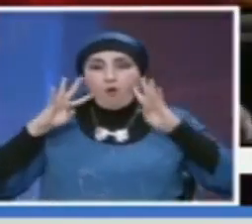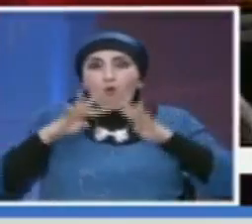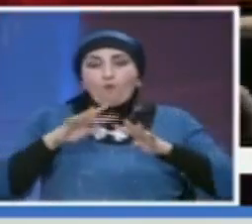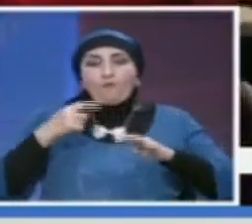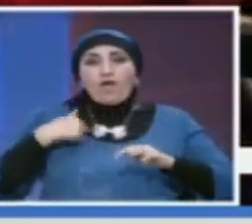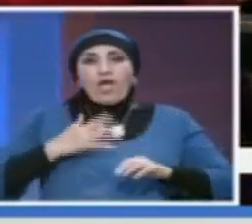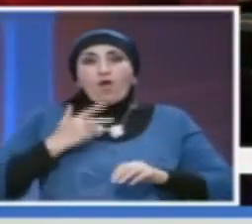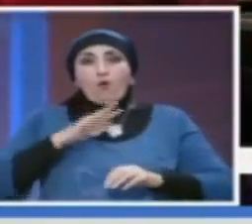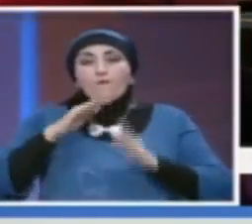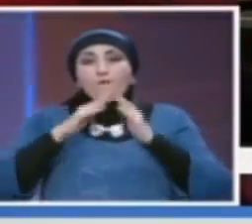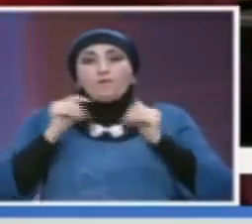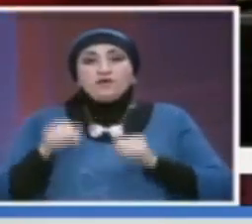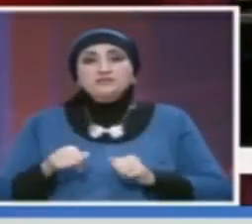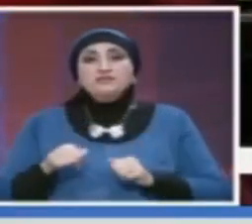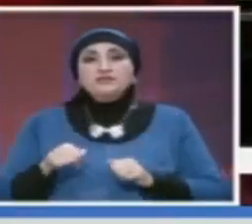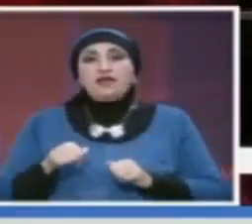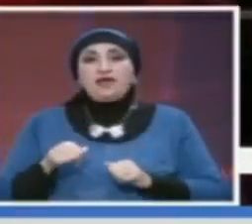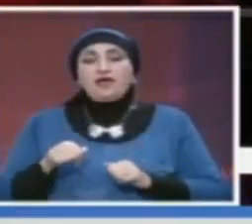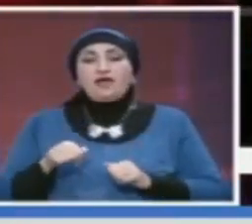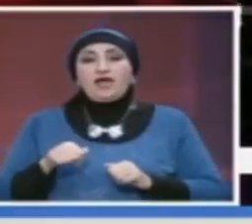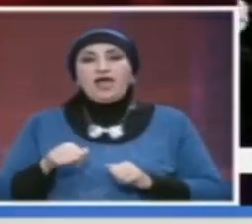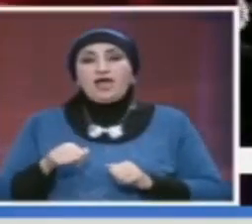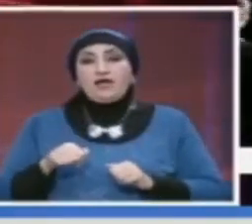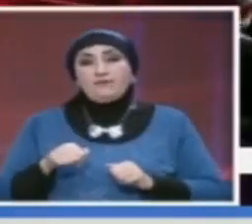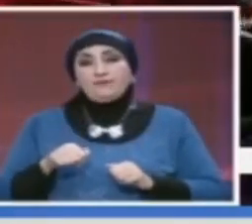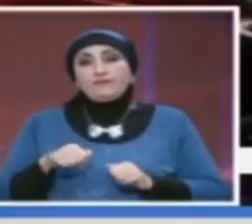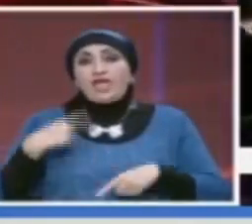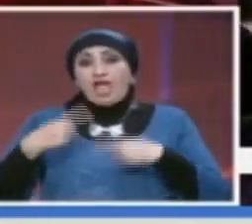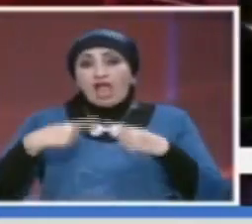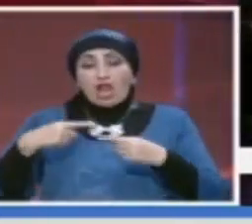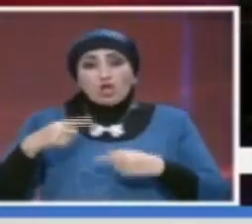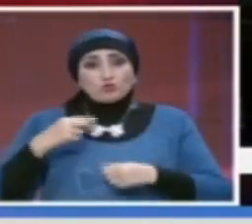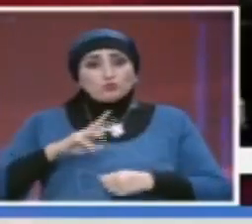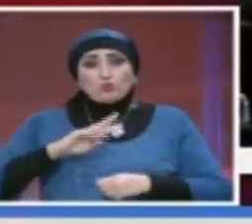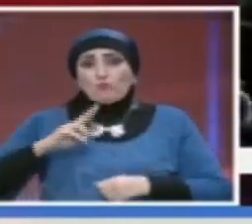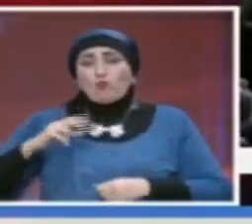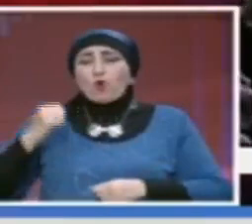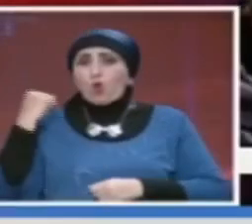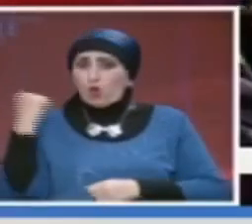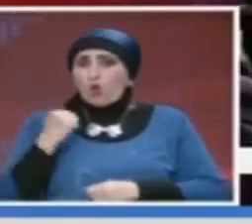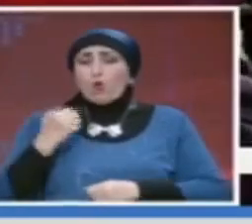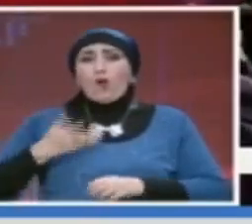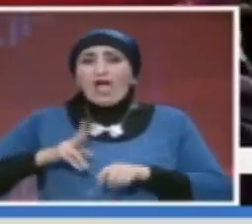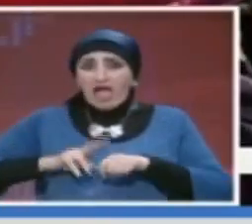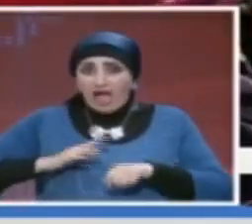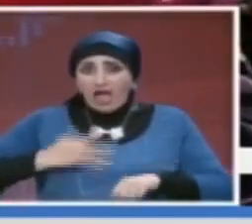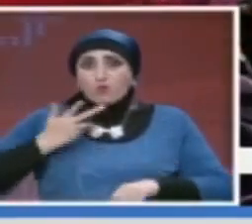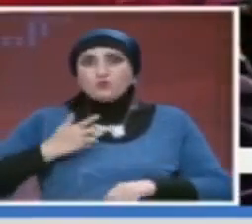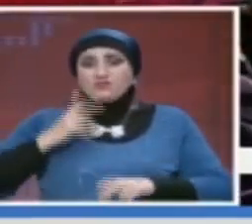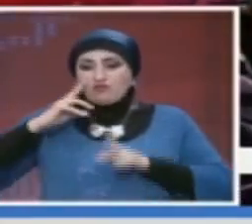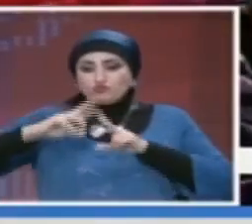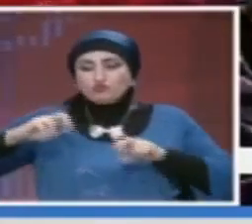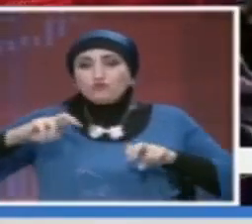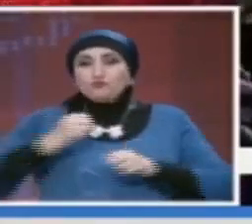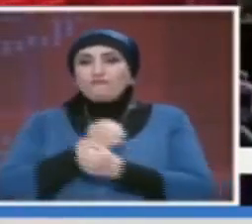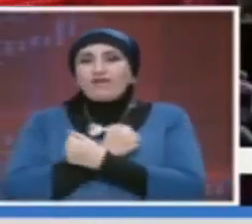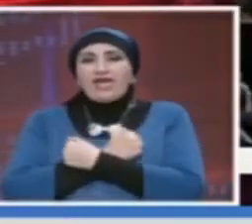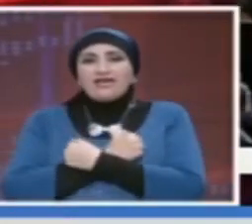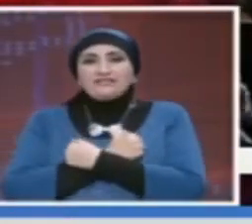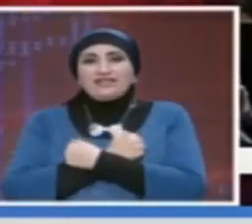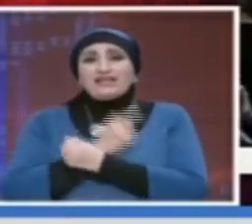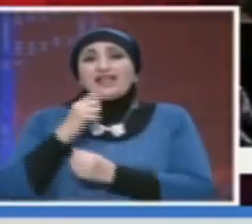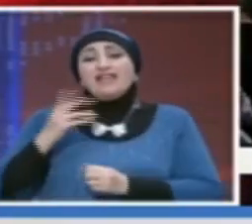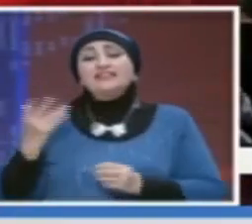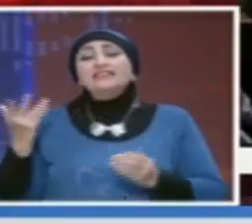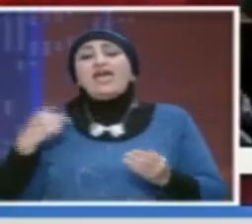الدولة المصرية يعني داعمة بكل قوة للملف الأثري اللي هيعود على مصر بالخير